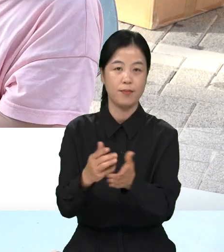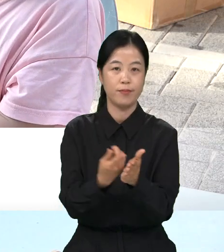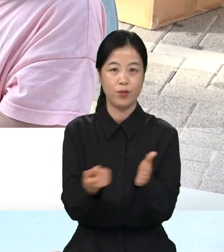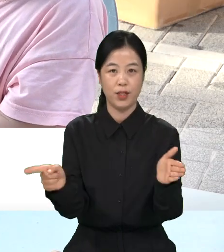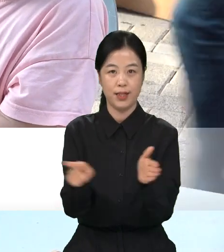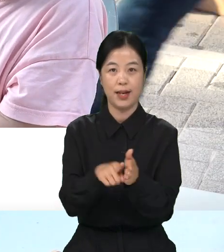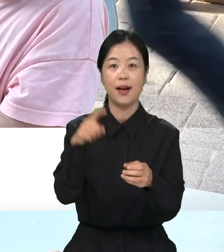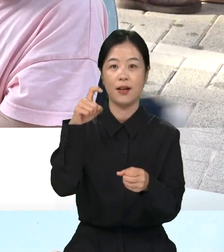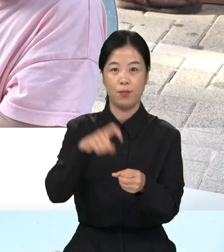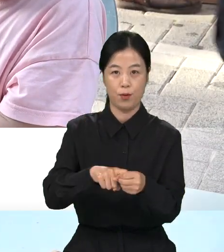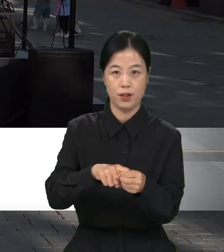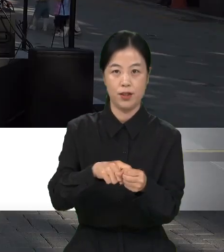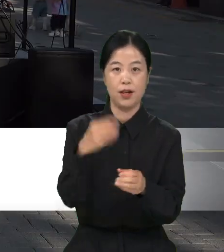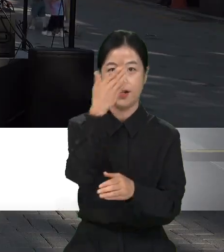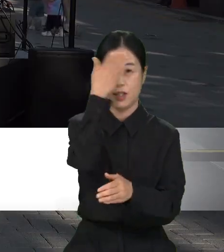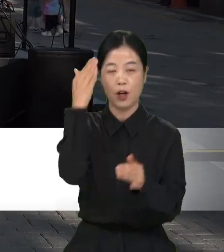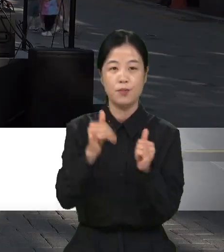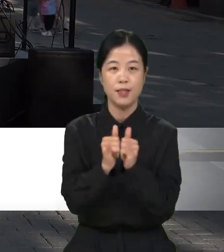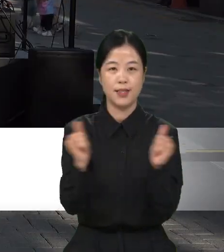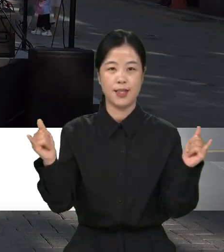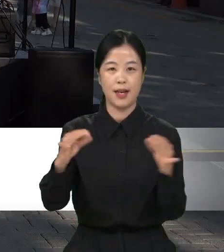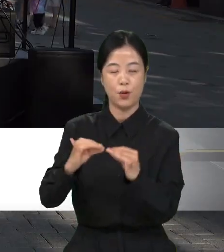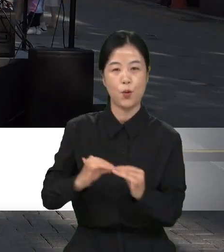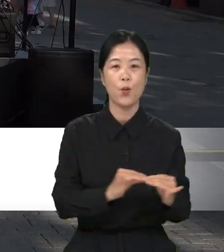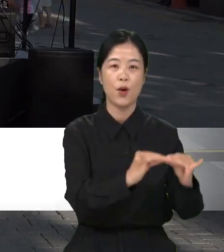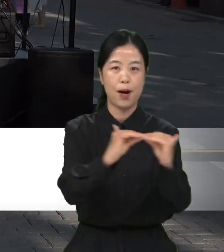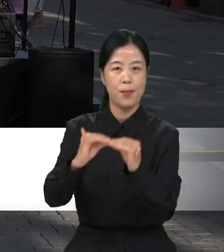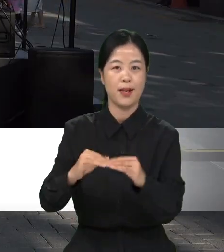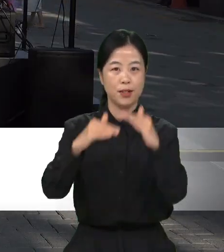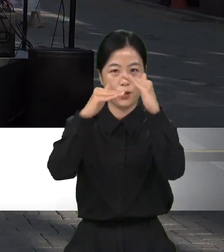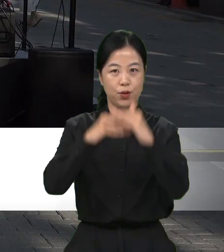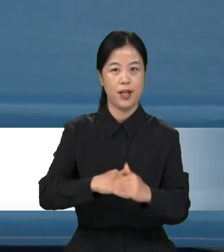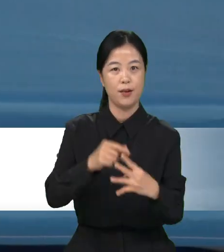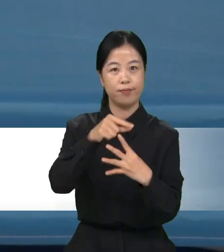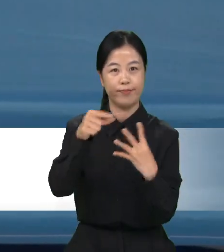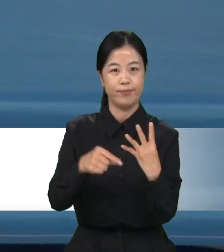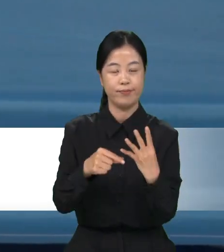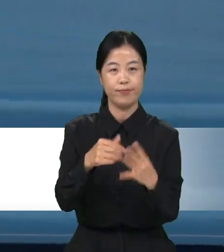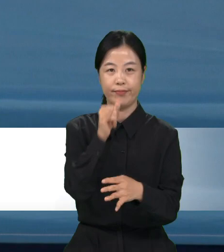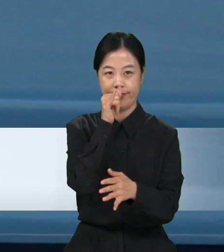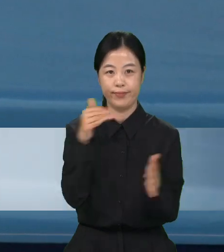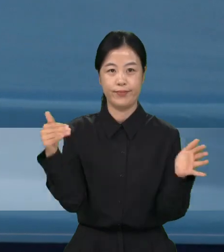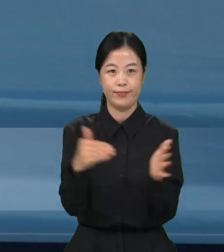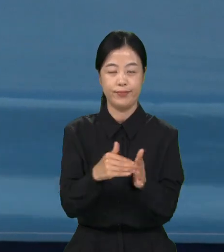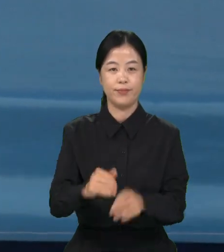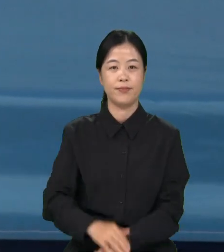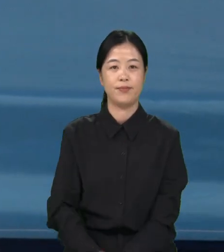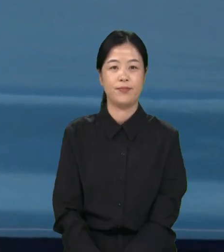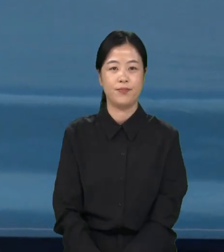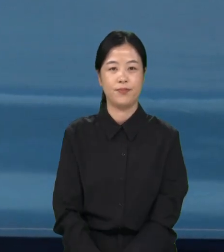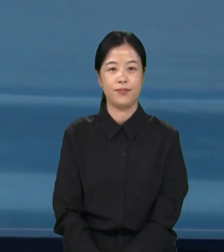화합을 도모하기 위해 기획됐으며 청년들이 공감할 수 있는 다양한 프로그램으로 꾸며졌습니다.